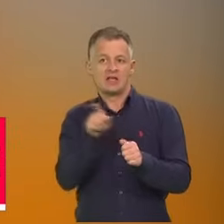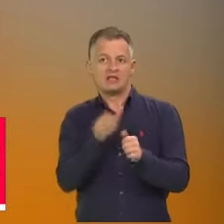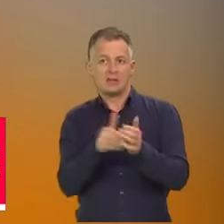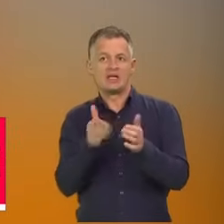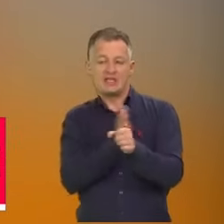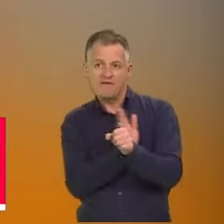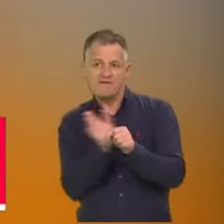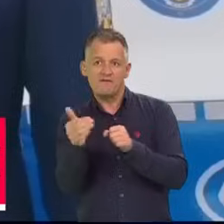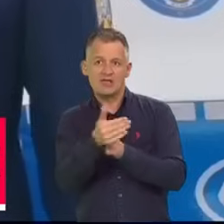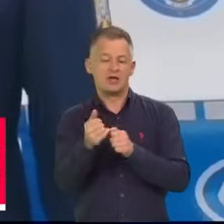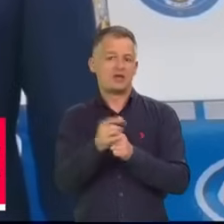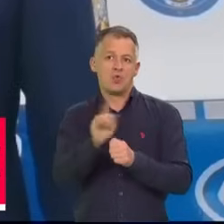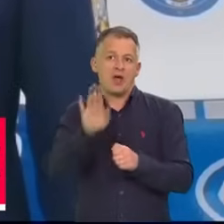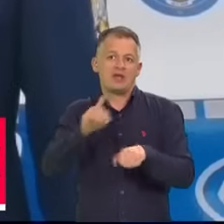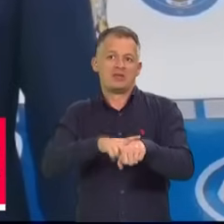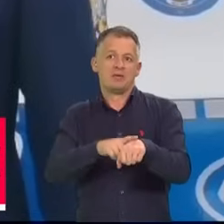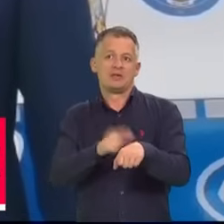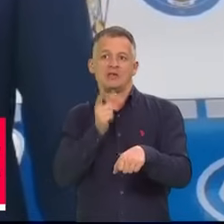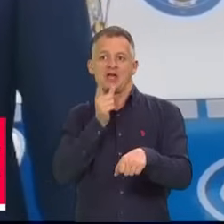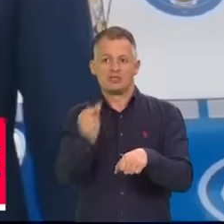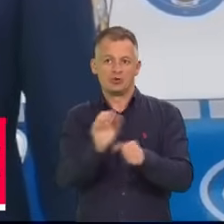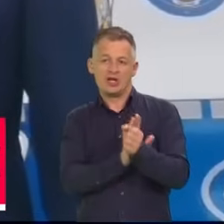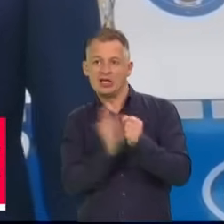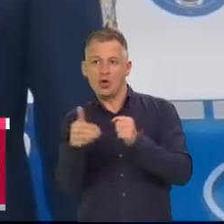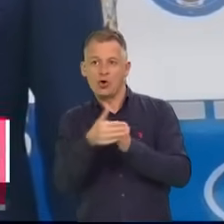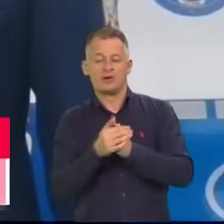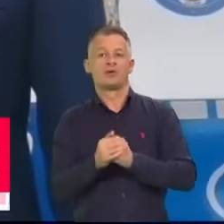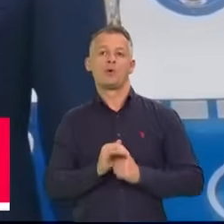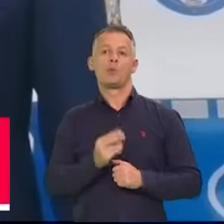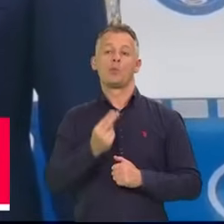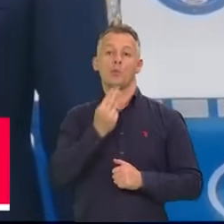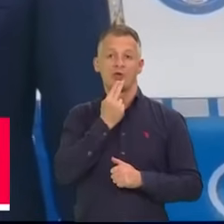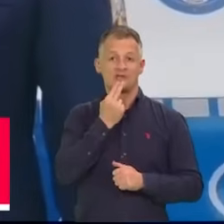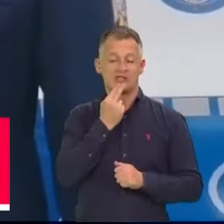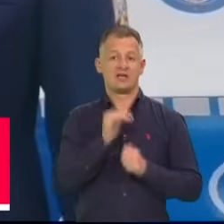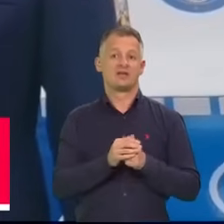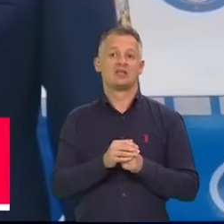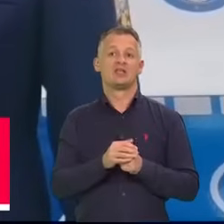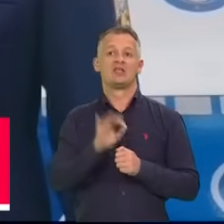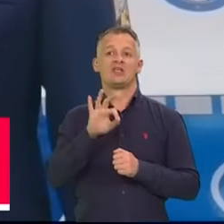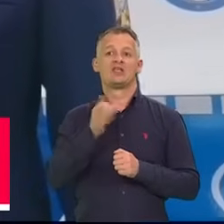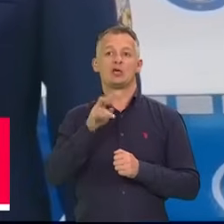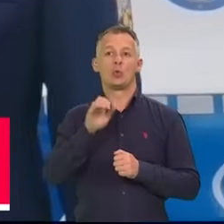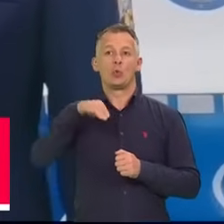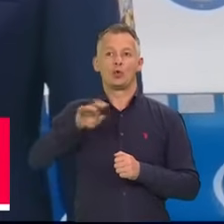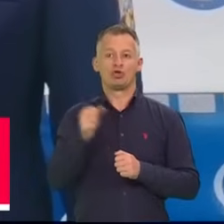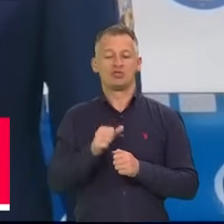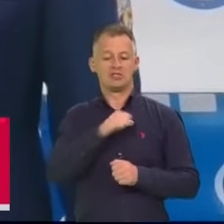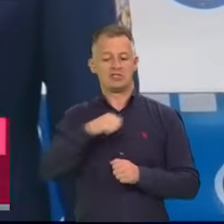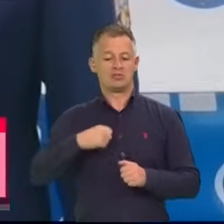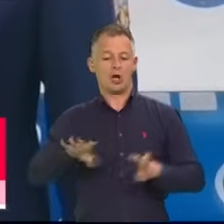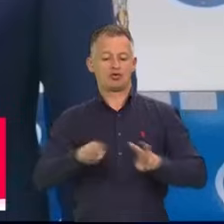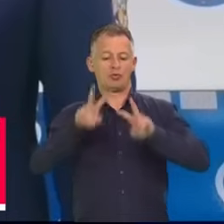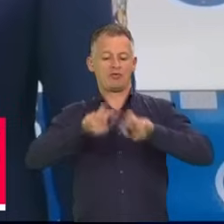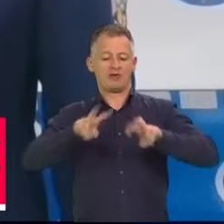timpul necesar de reacție. Polițiștii rutieri din cadrul Poliției Municipului Târgu Mureș s-au sesizat din oficiu și efectuează